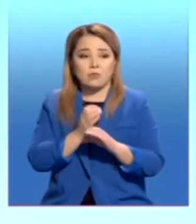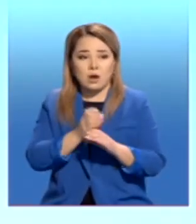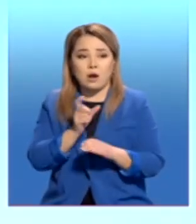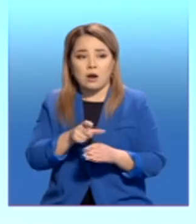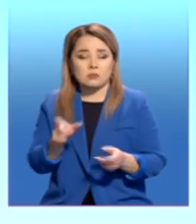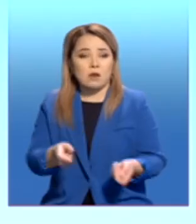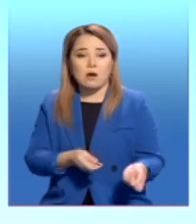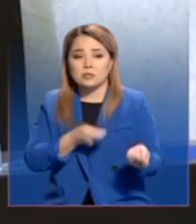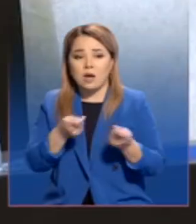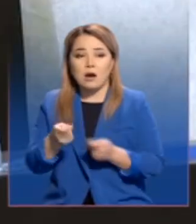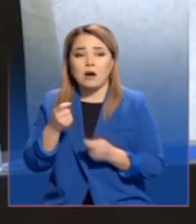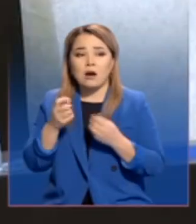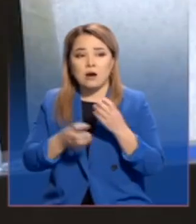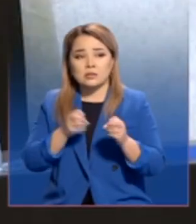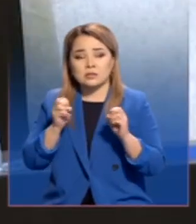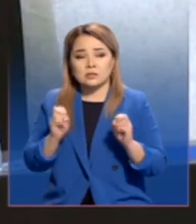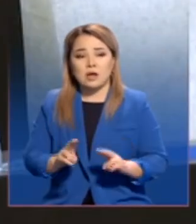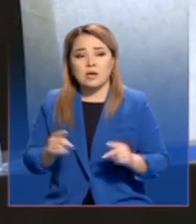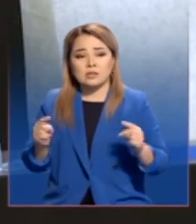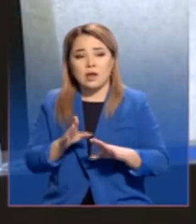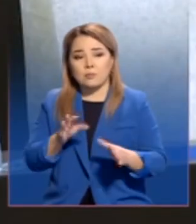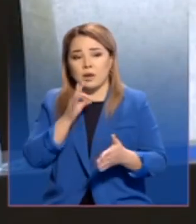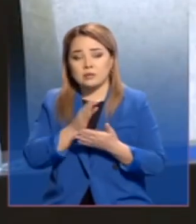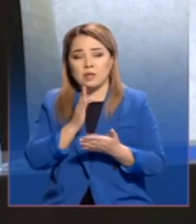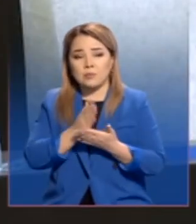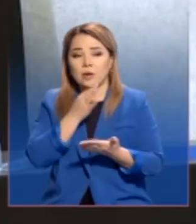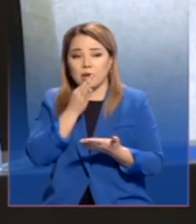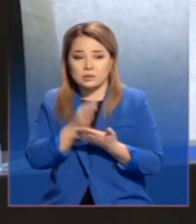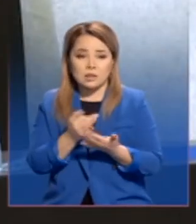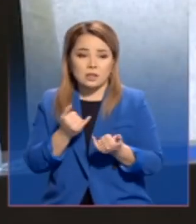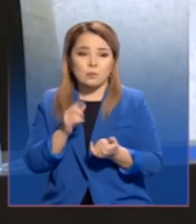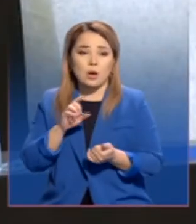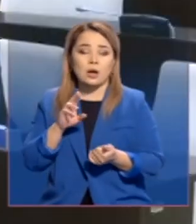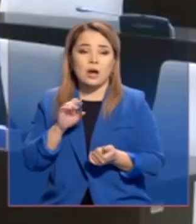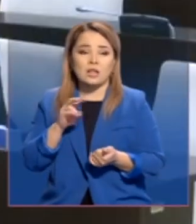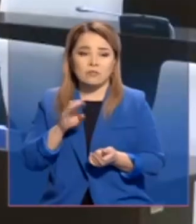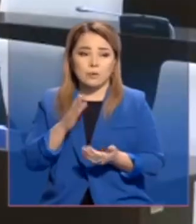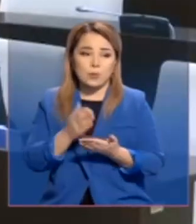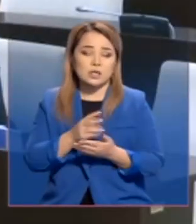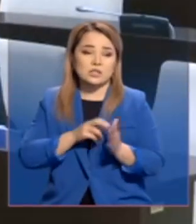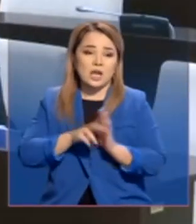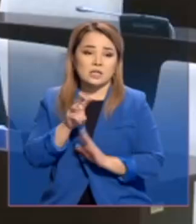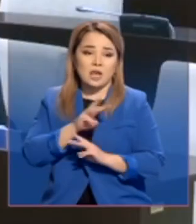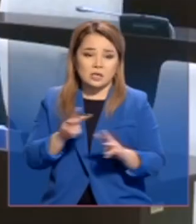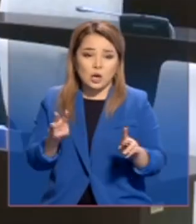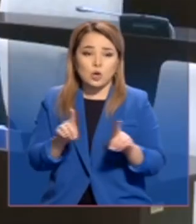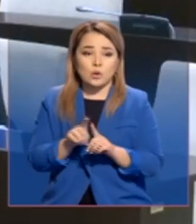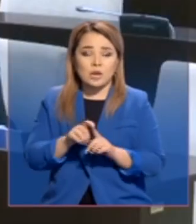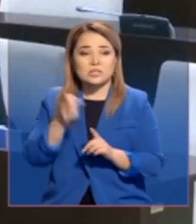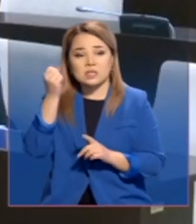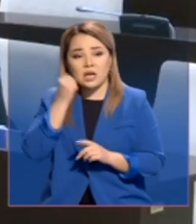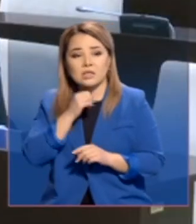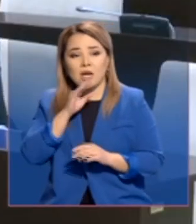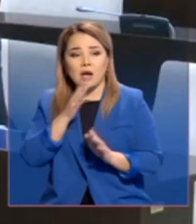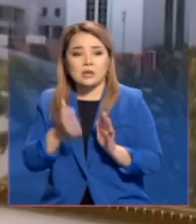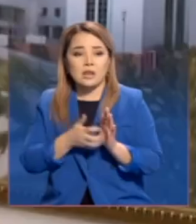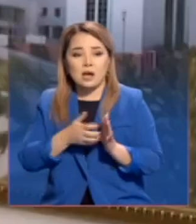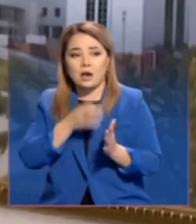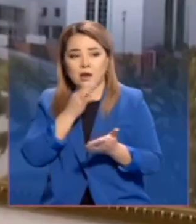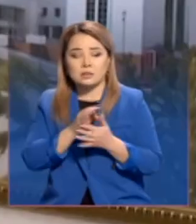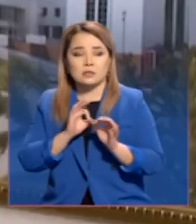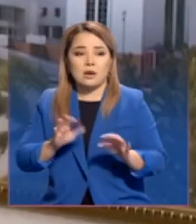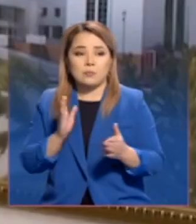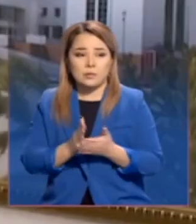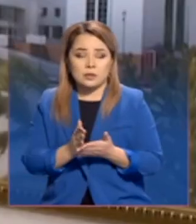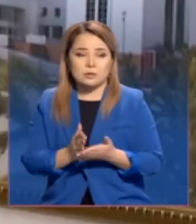адам тасымалдау халықаралық талапқа сай емес дейді сенатор Бауыржан Қаниев. Сондай-ақ ол вагондарды жаңартып отырмақ ескілерінің өзі жетпейтінін айтты.